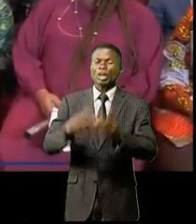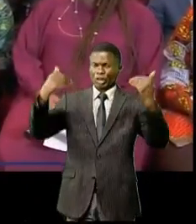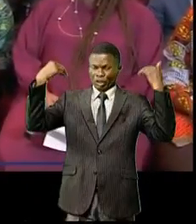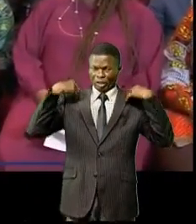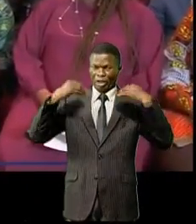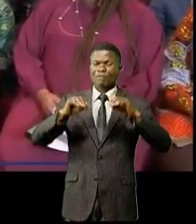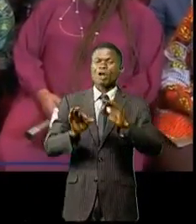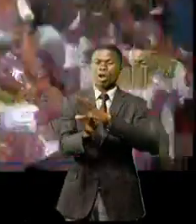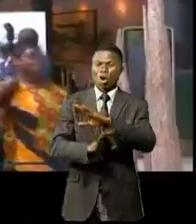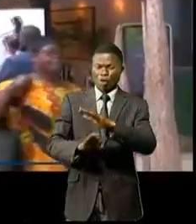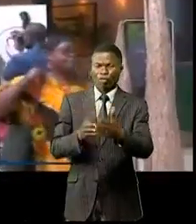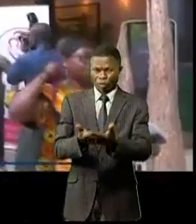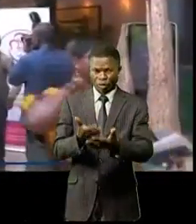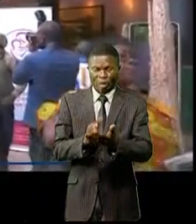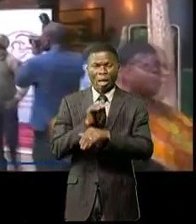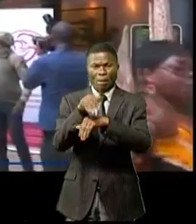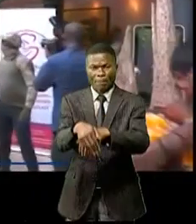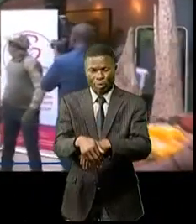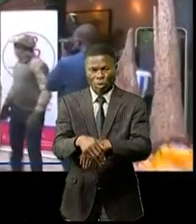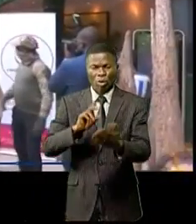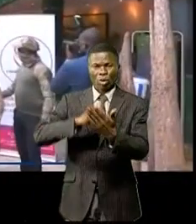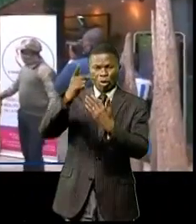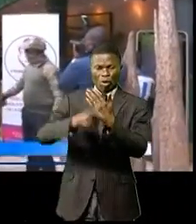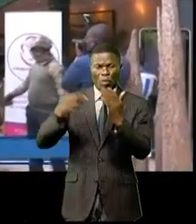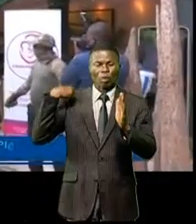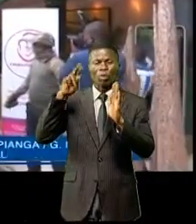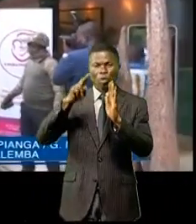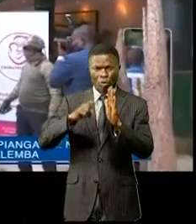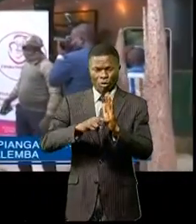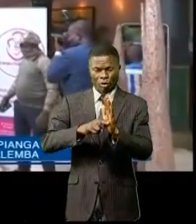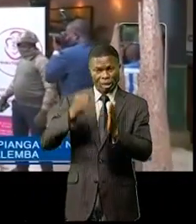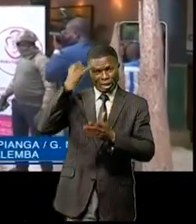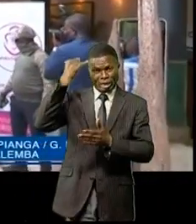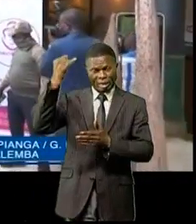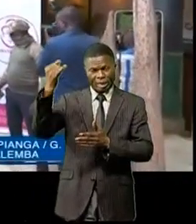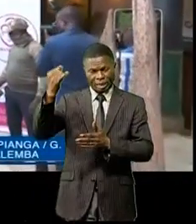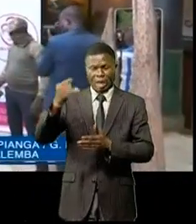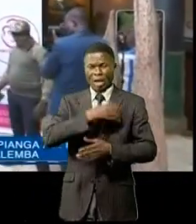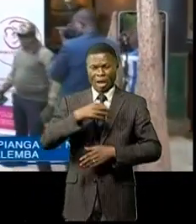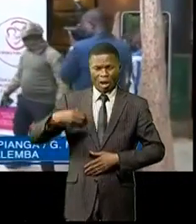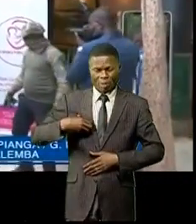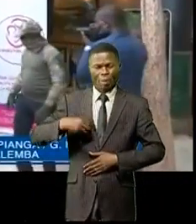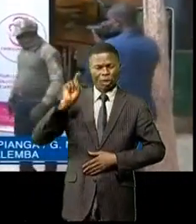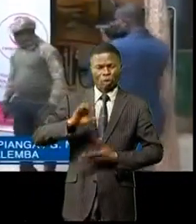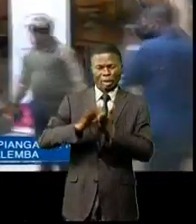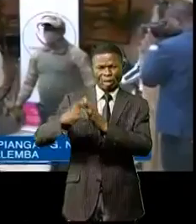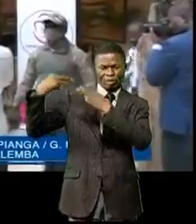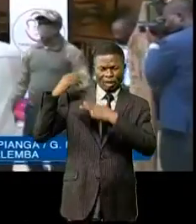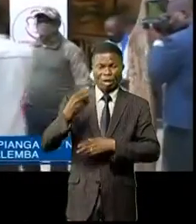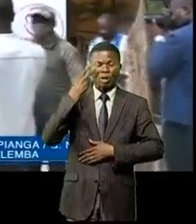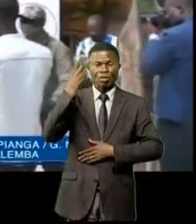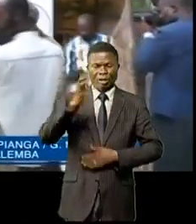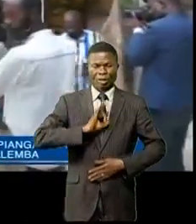Julie Suélimanika, participe au programme du gouvernement dans son volet autonomisation de la femme, vision du chef de